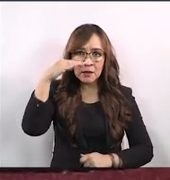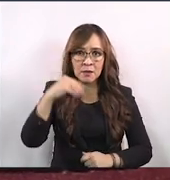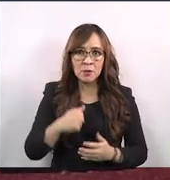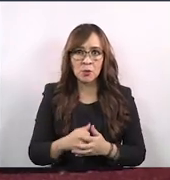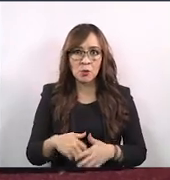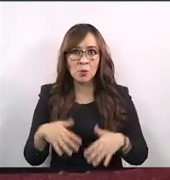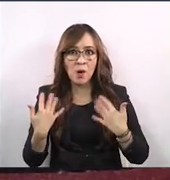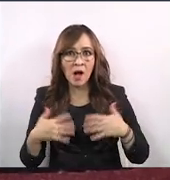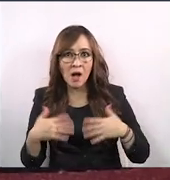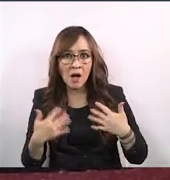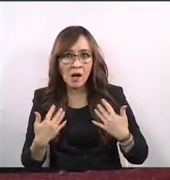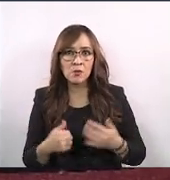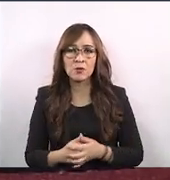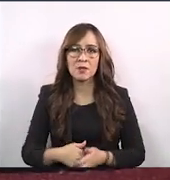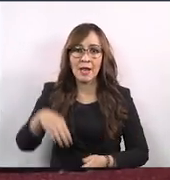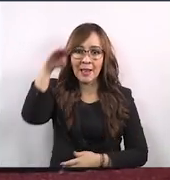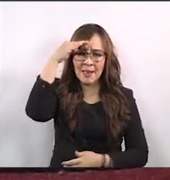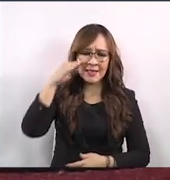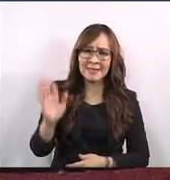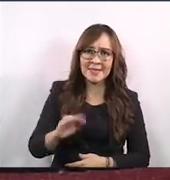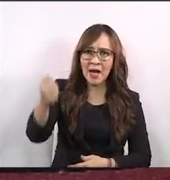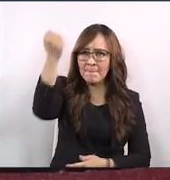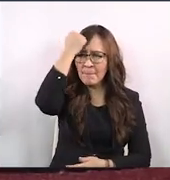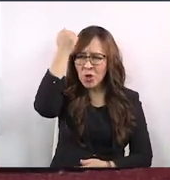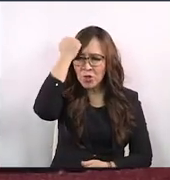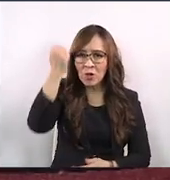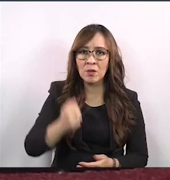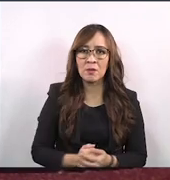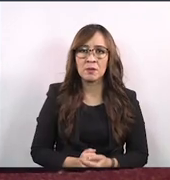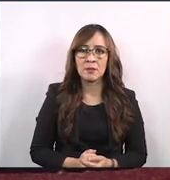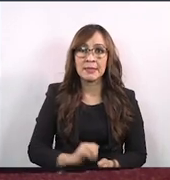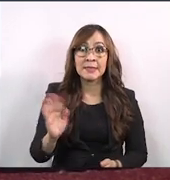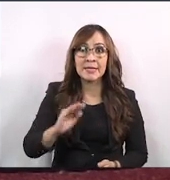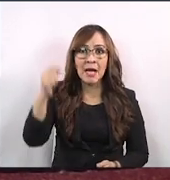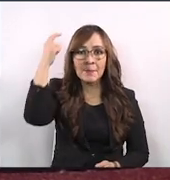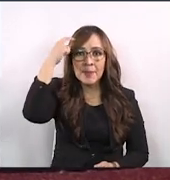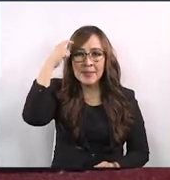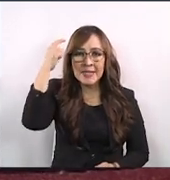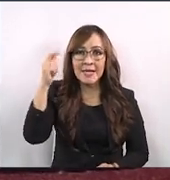laki-laki jangan bodoh Hai jangan punya seksual